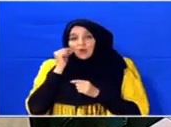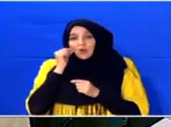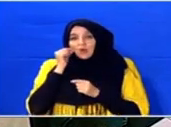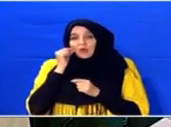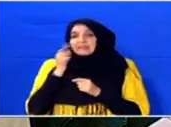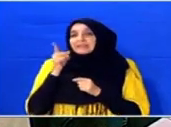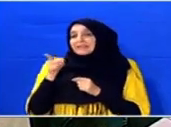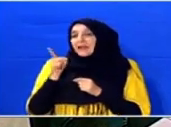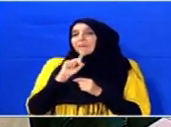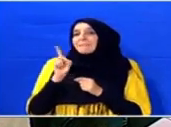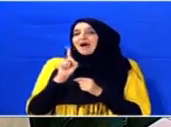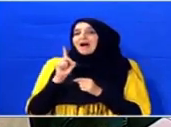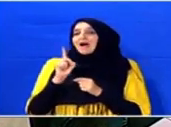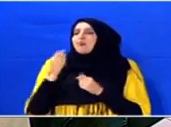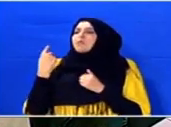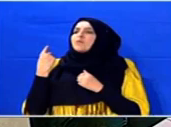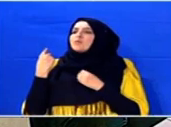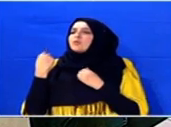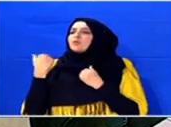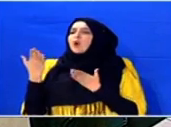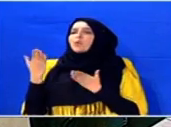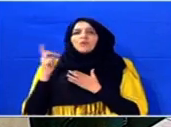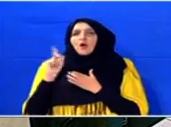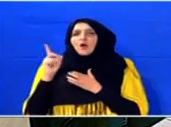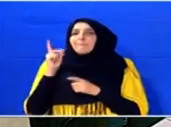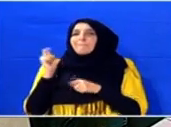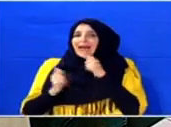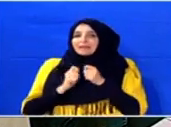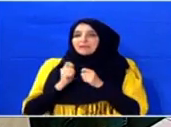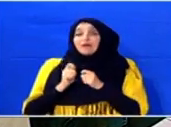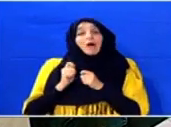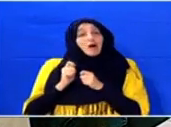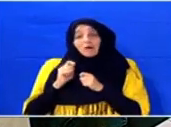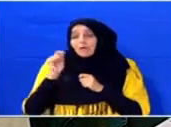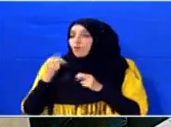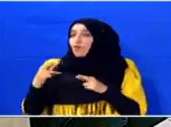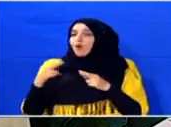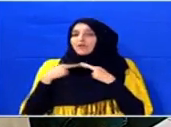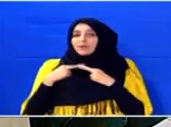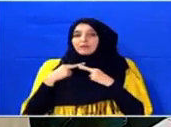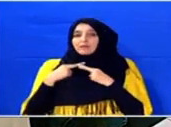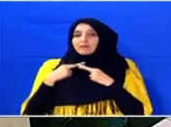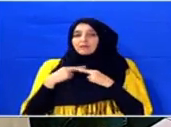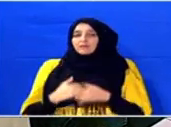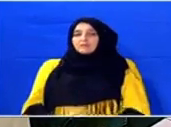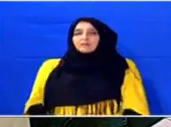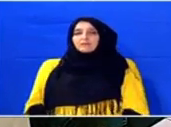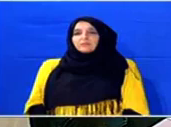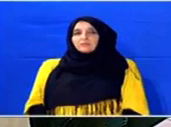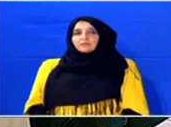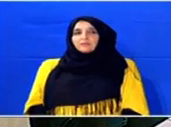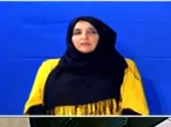قال لك هذا ما هوش تمليك مهو شيبه سلفته لك لازم ترفض القلب وتوريه